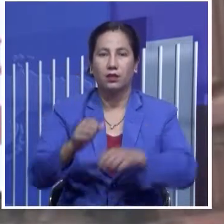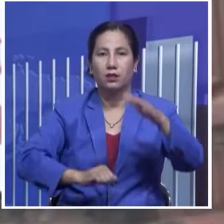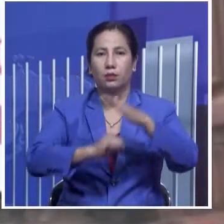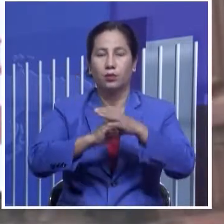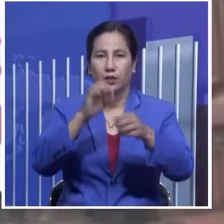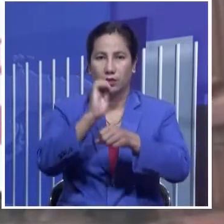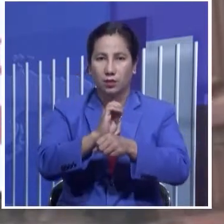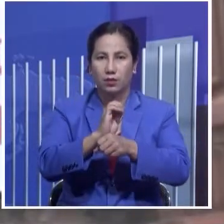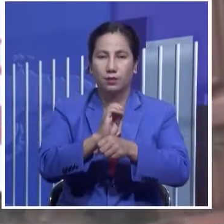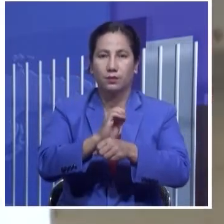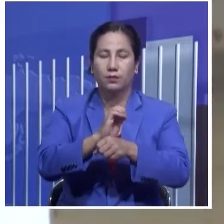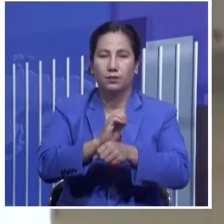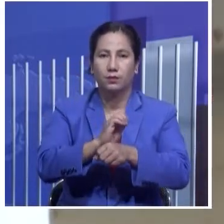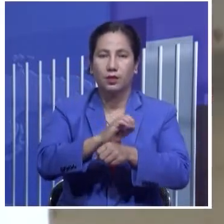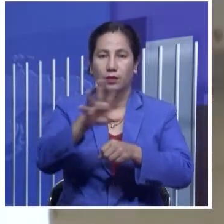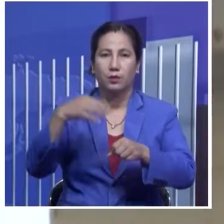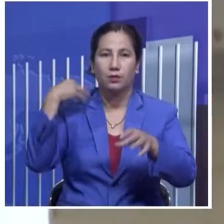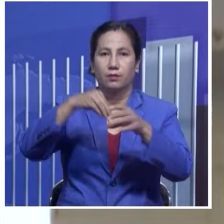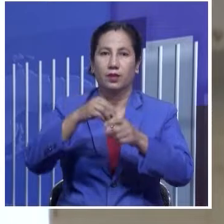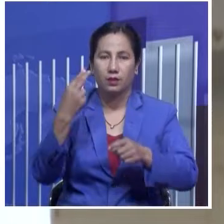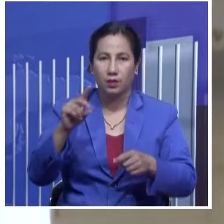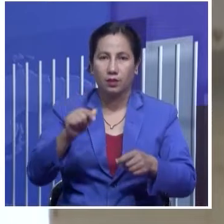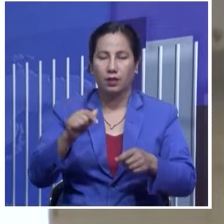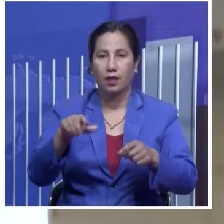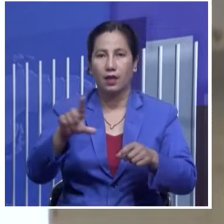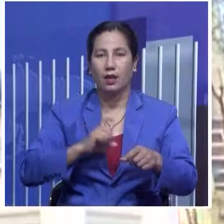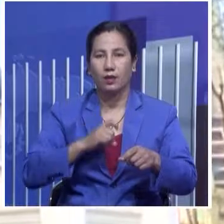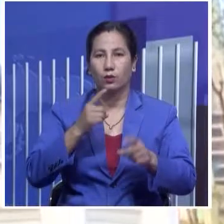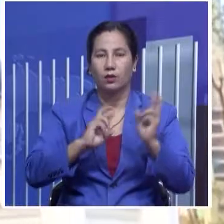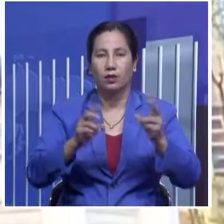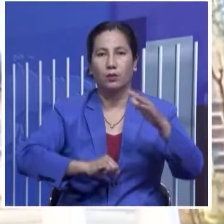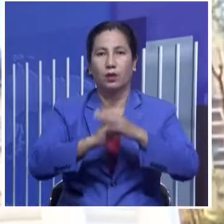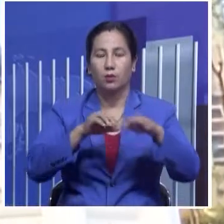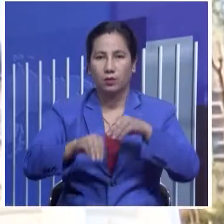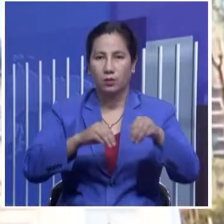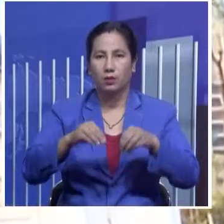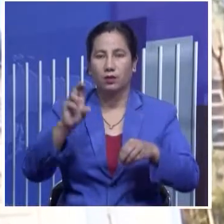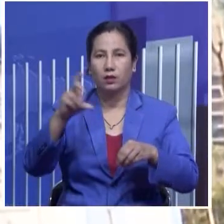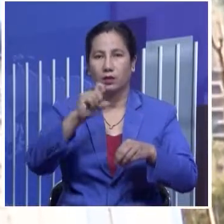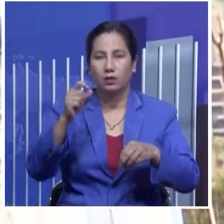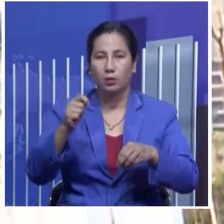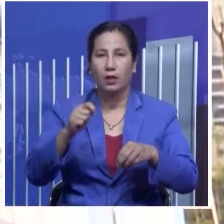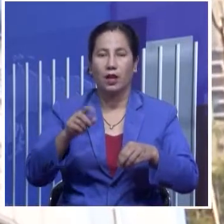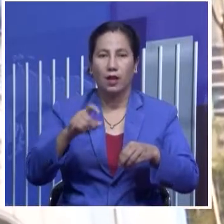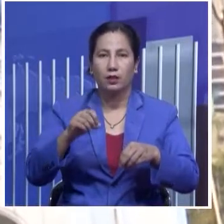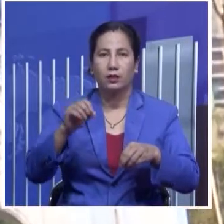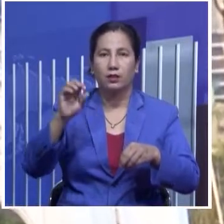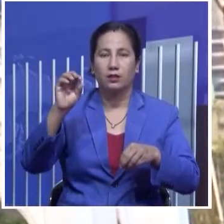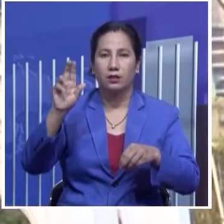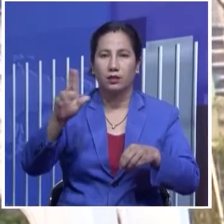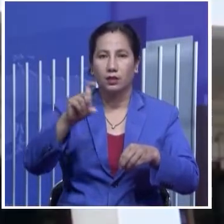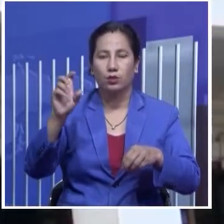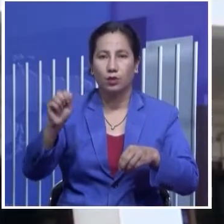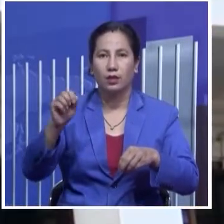सचिव शङ्करदास बैरागी लगायतको सहभागिता थियो। त्यस्तै आयोगका तर्फबाट प्रमुख निर्वाचन आयुक्त दिनेश कुमार थपलिया, आयुक्तहरू ईश्वरी प्रसाद